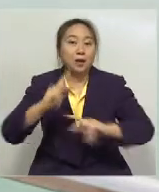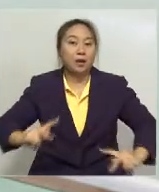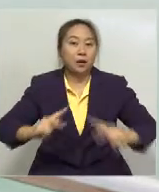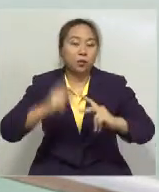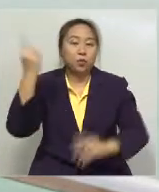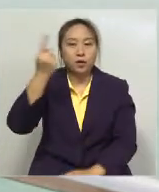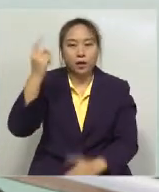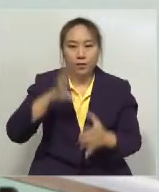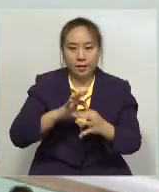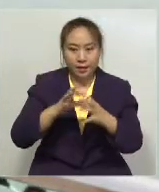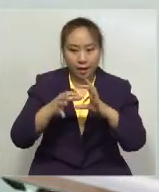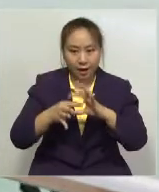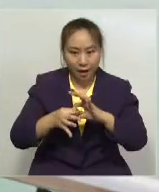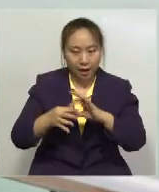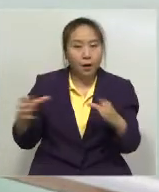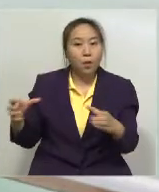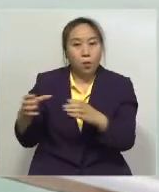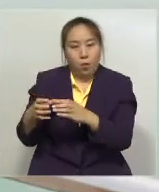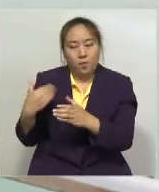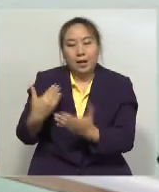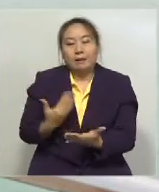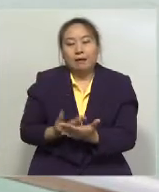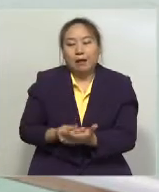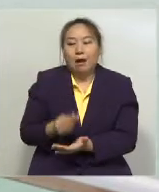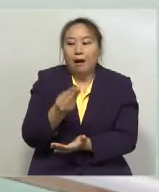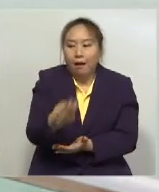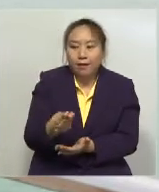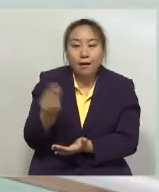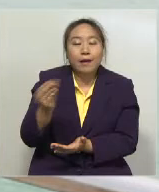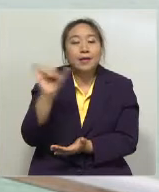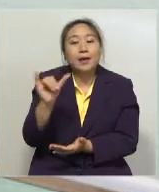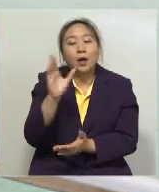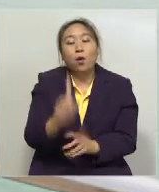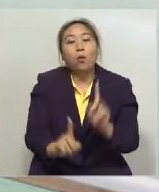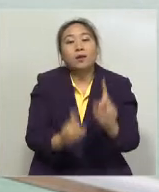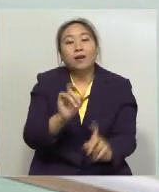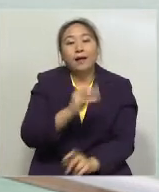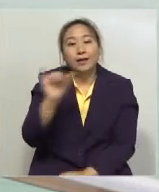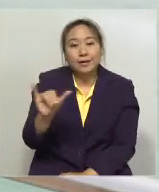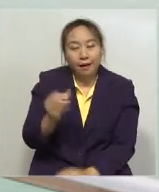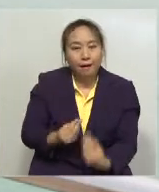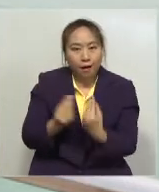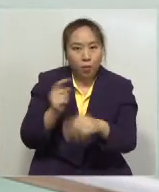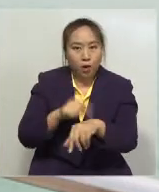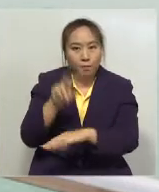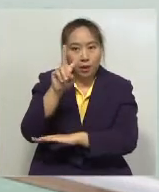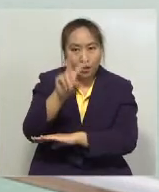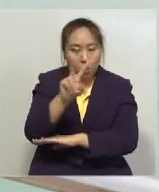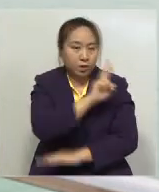าพร้อมคณะนะครับก็จะได้มีการมอบเงินเยียวยาบางส่วนให้แก่ญาติผู้เสียชีวิตนะครับในช่วงเวลา 14:00 น